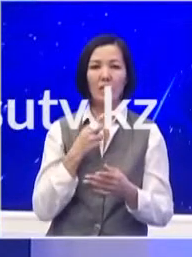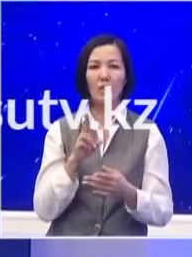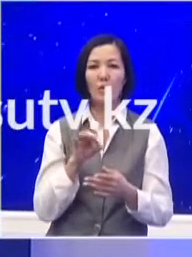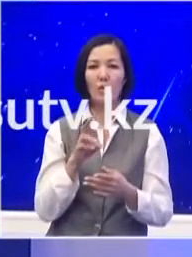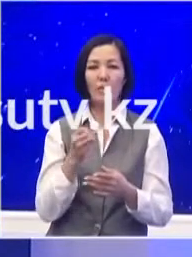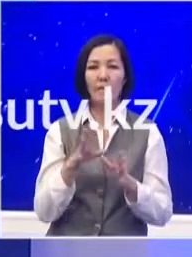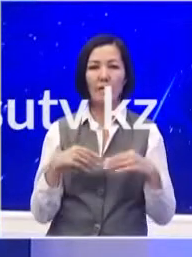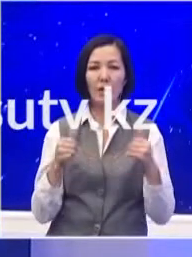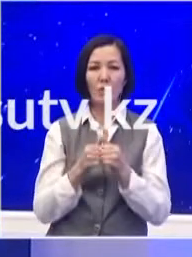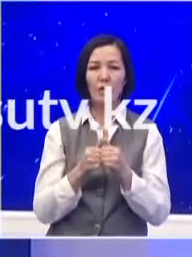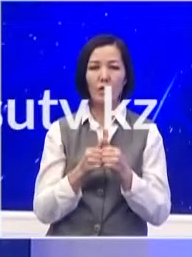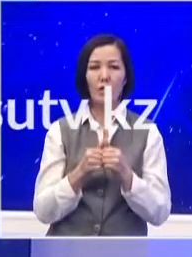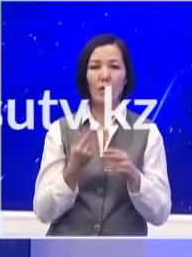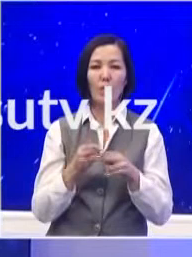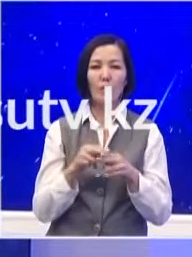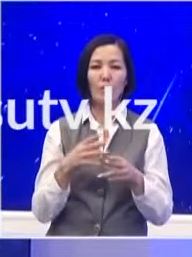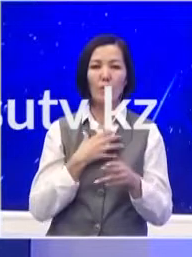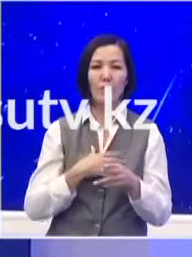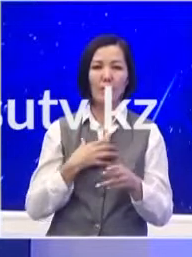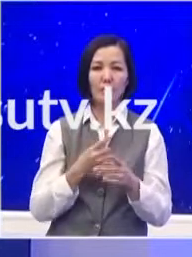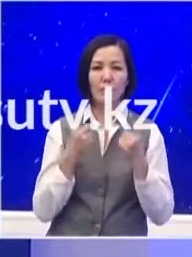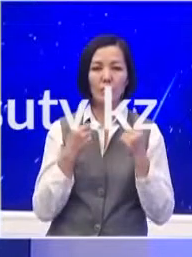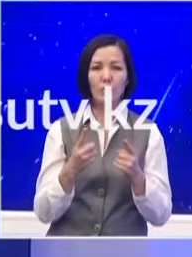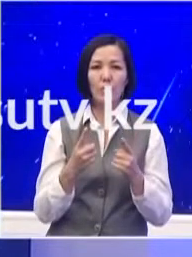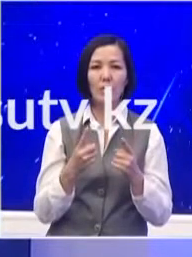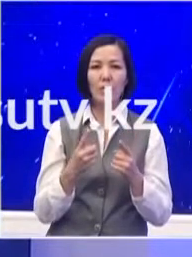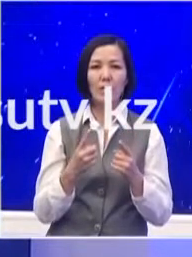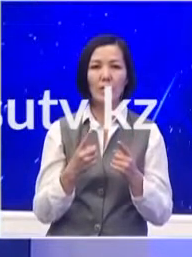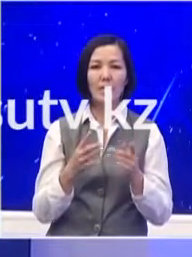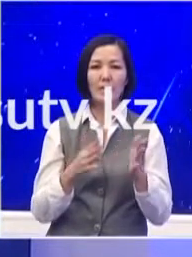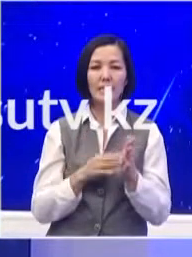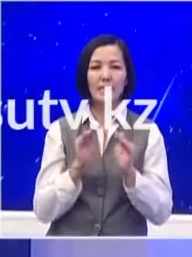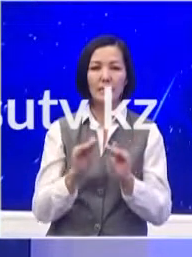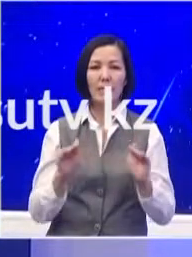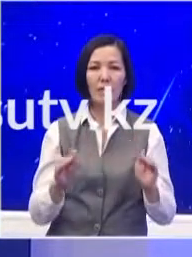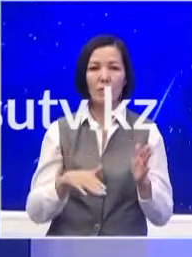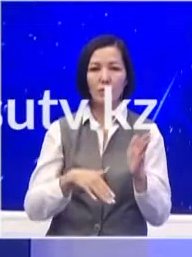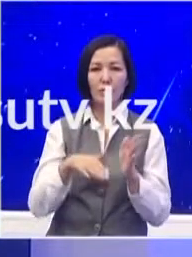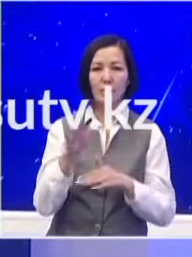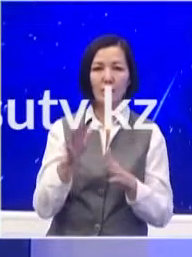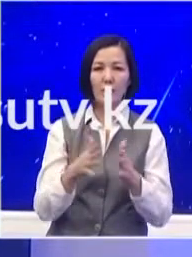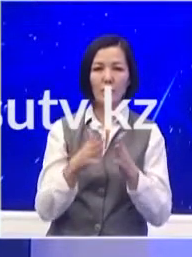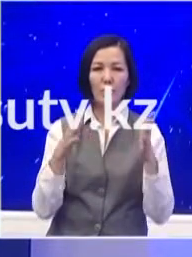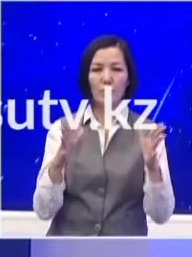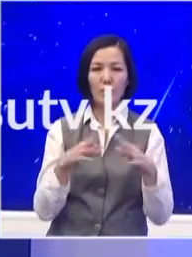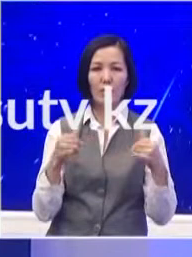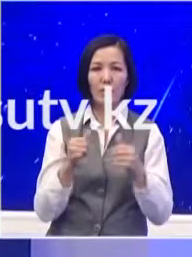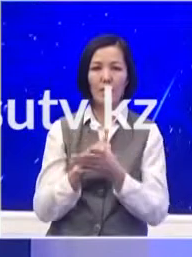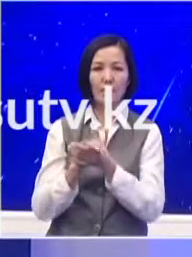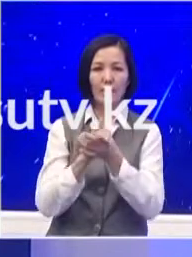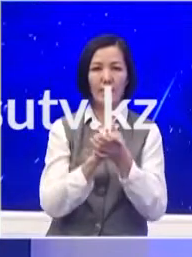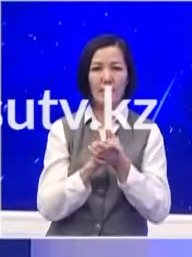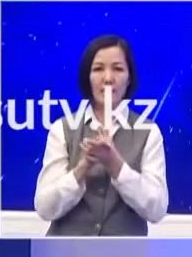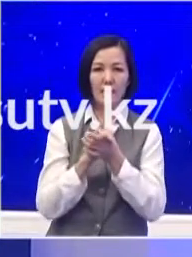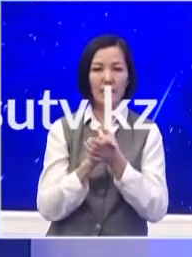Талдықорғандағы Көлбаевтар әулеті үшін бұл күннің маңызы зор. Ширек ғасырға жуық отасып, 8 бала өсіріп отырған үлкен ұяның береке